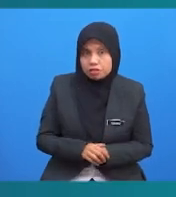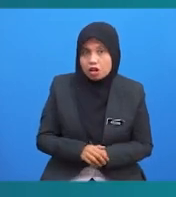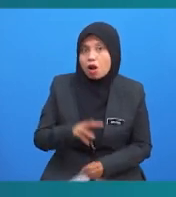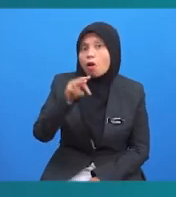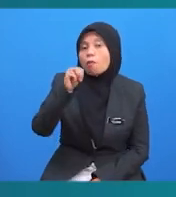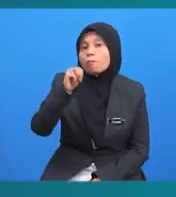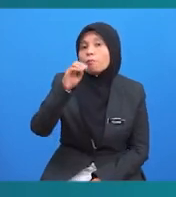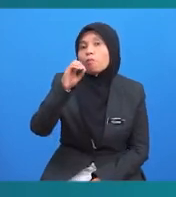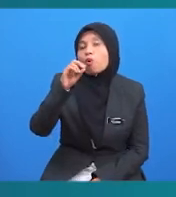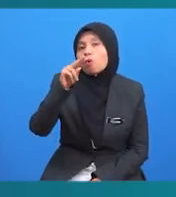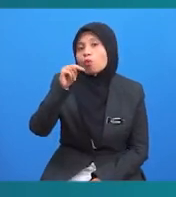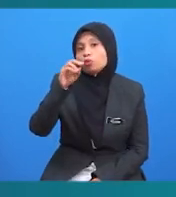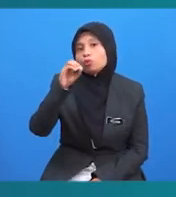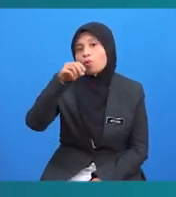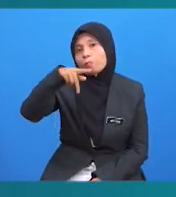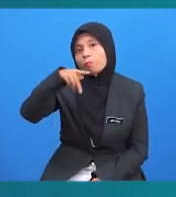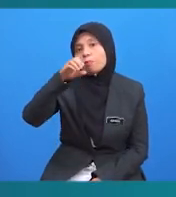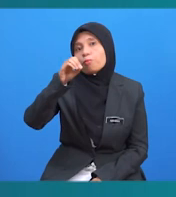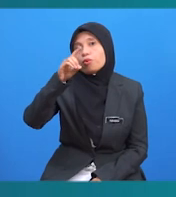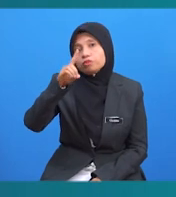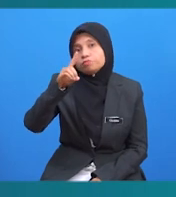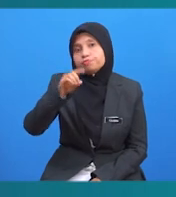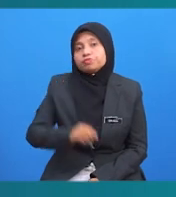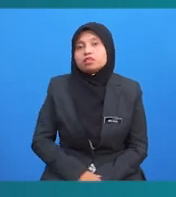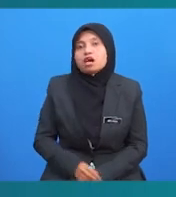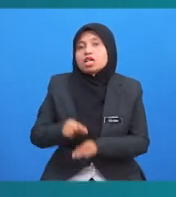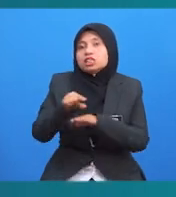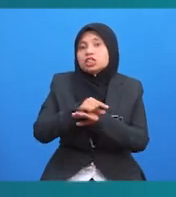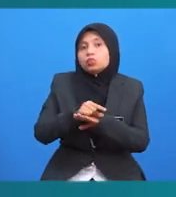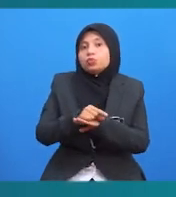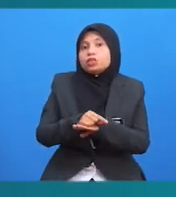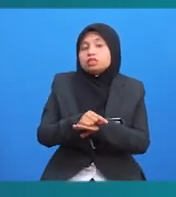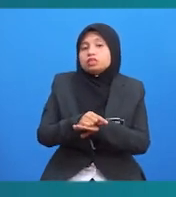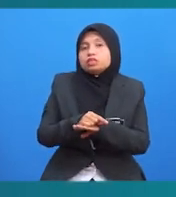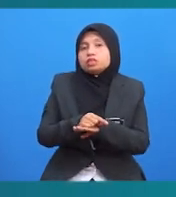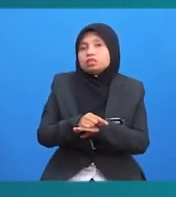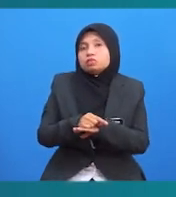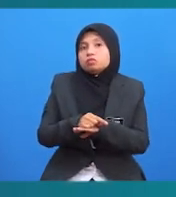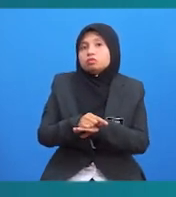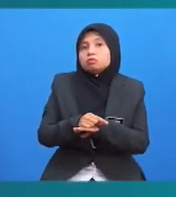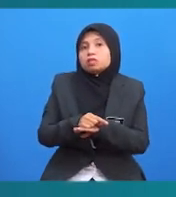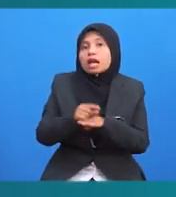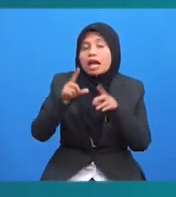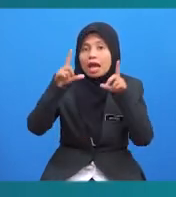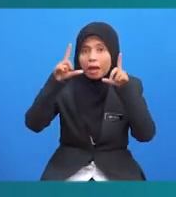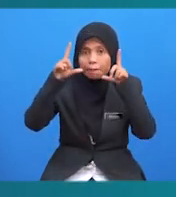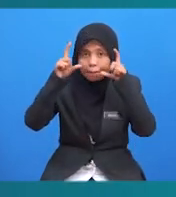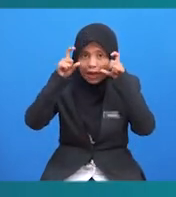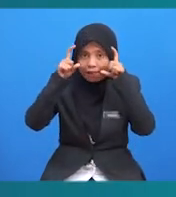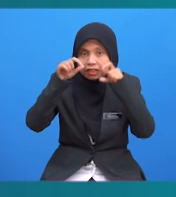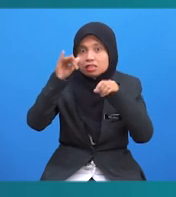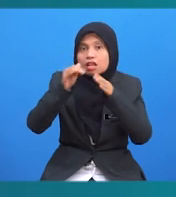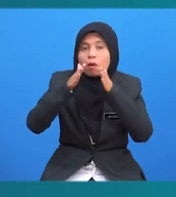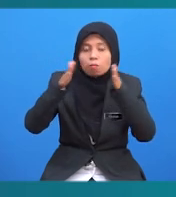monopod. Sering kita dapat lihat digunakan oleh juru gambar yang menggunakan kamera yang besar